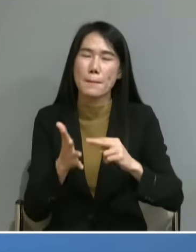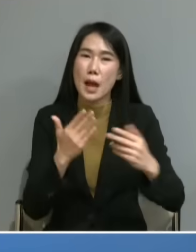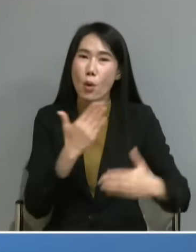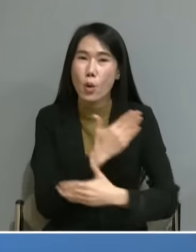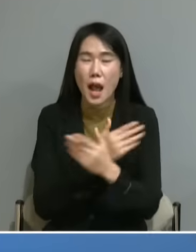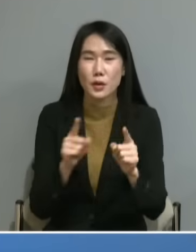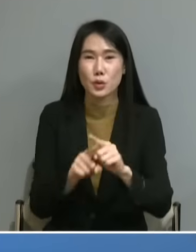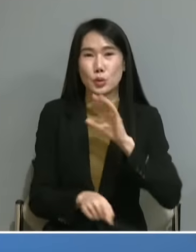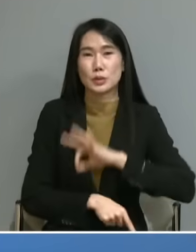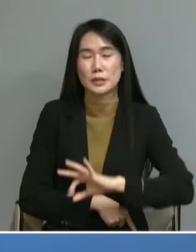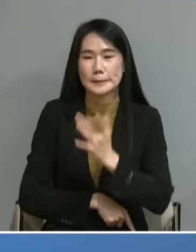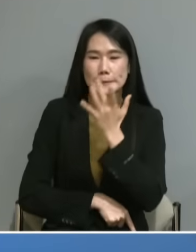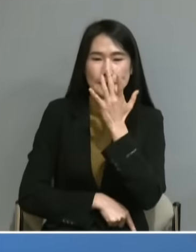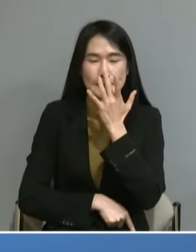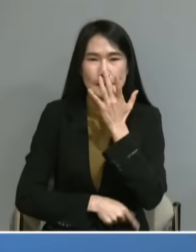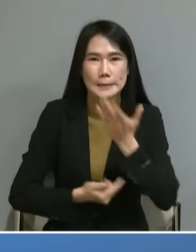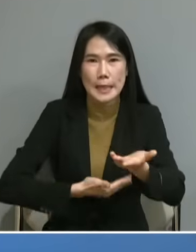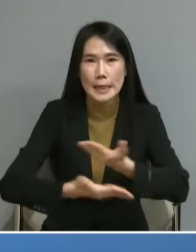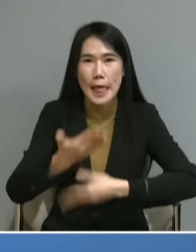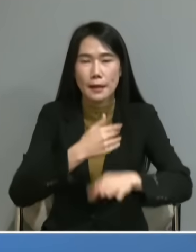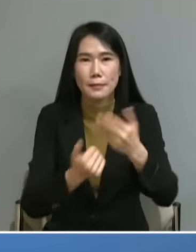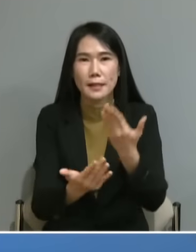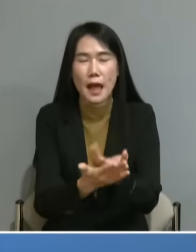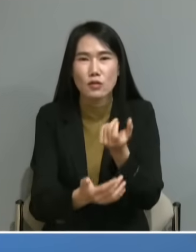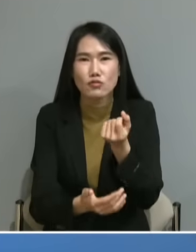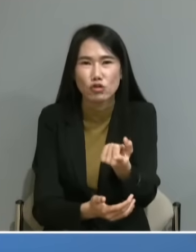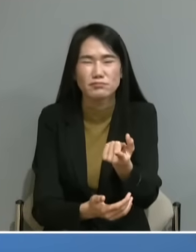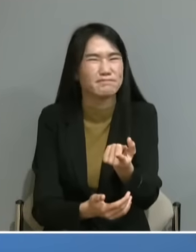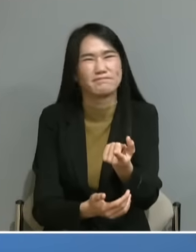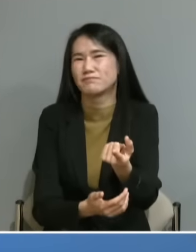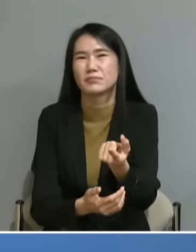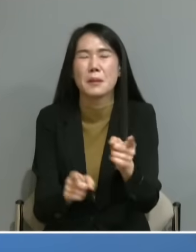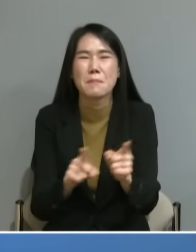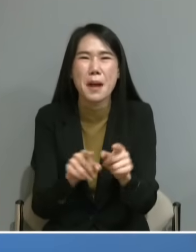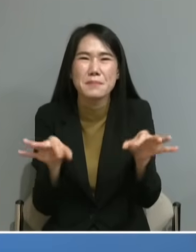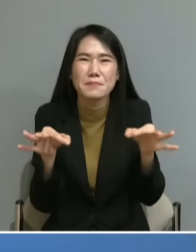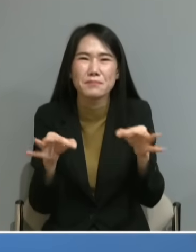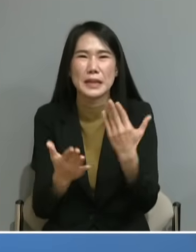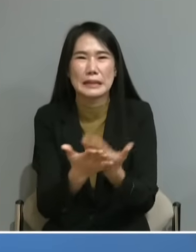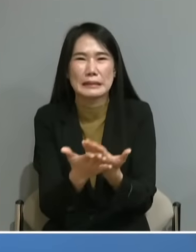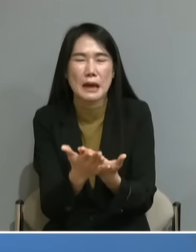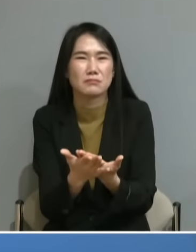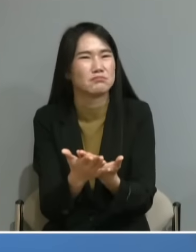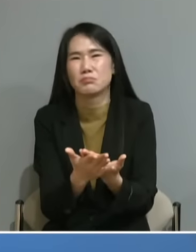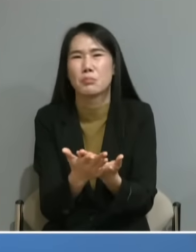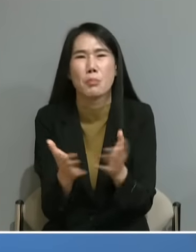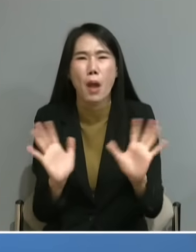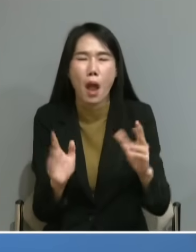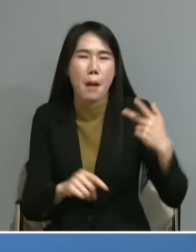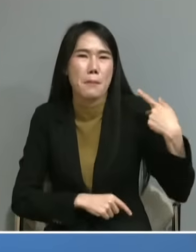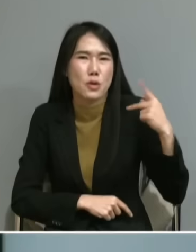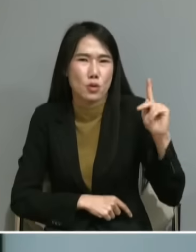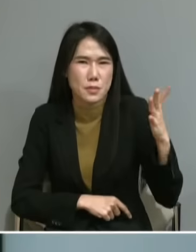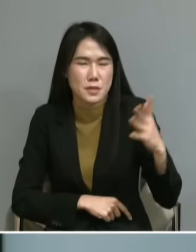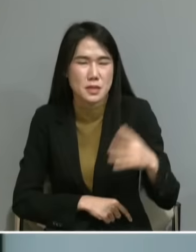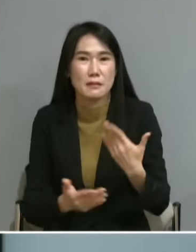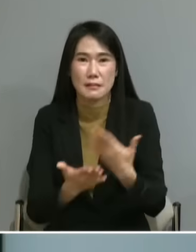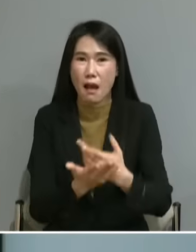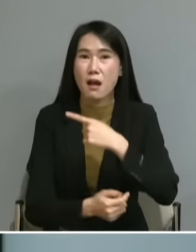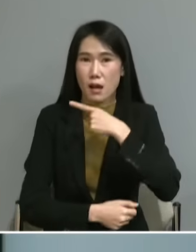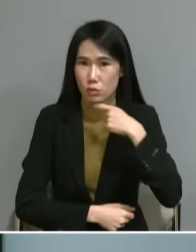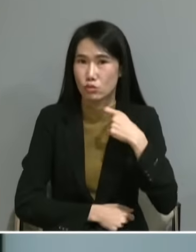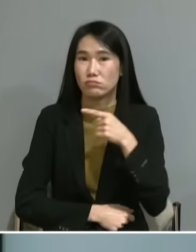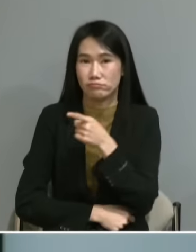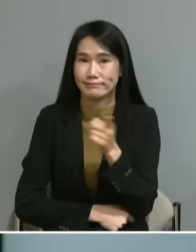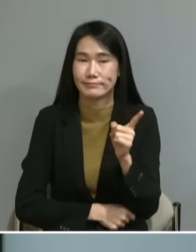ที่จะจูงใจให้กับพี่น้องประชาชนไปแลกเป็นเงินธนบัตรออกมาจะไม่เกิดประโยชน์และขาดทุนนะครับ